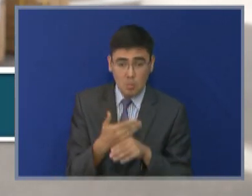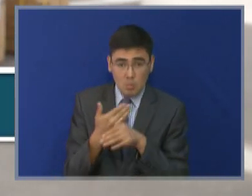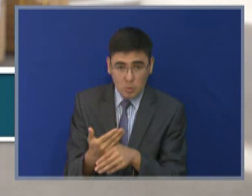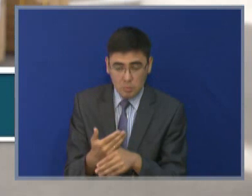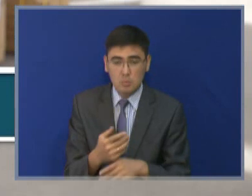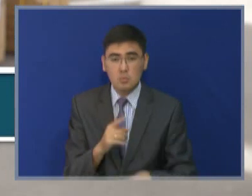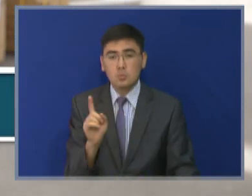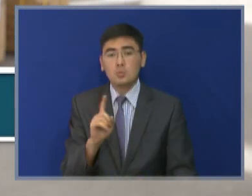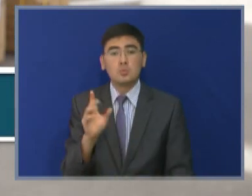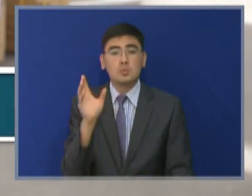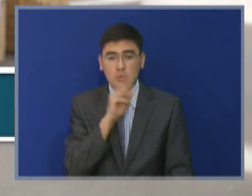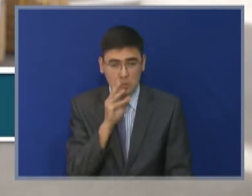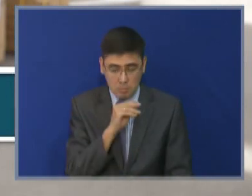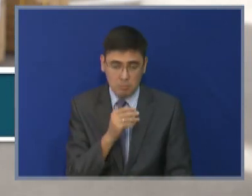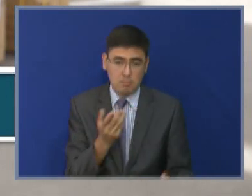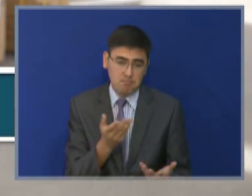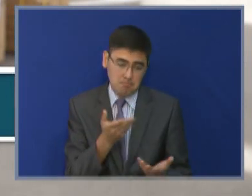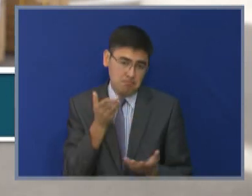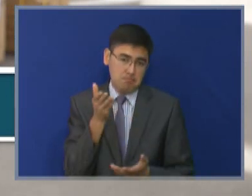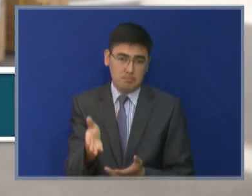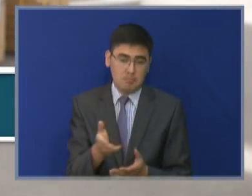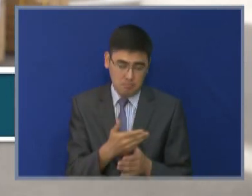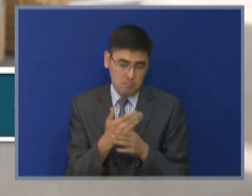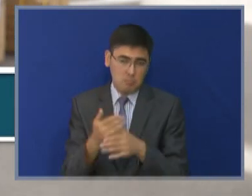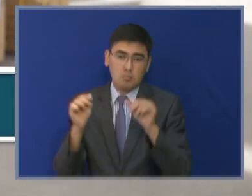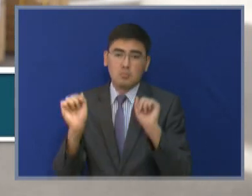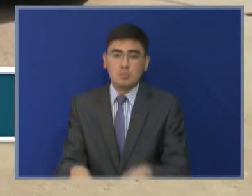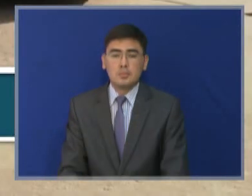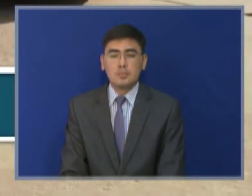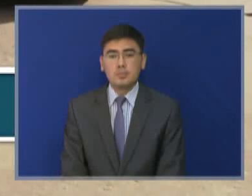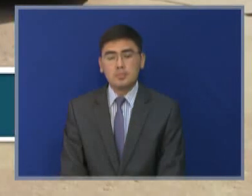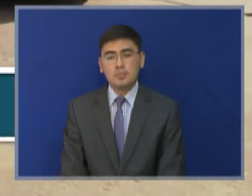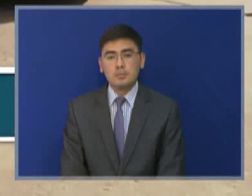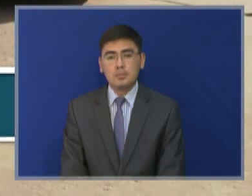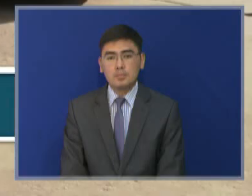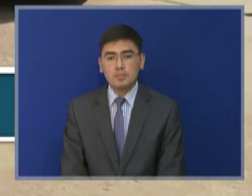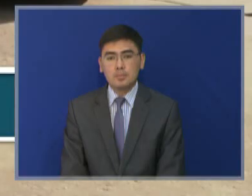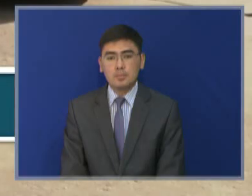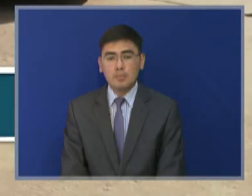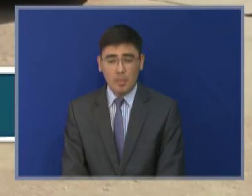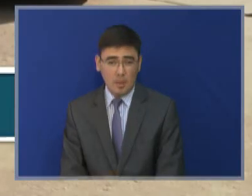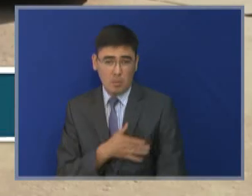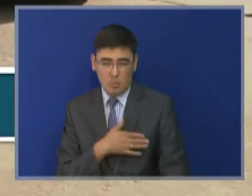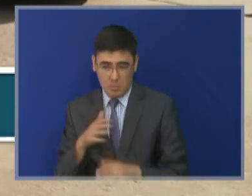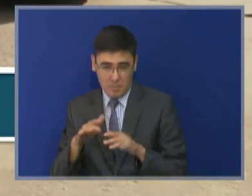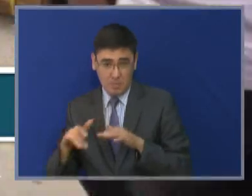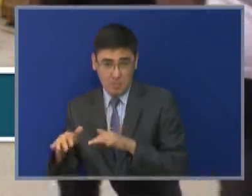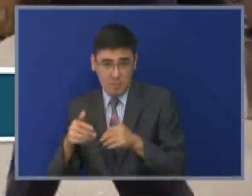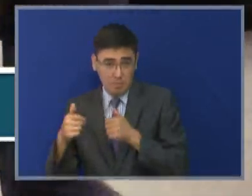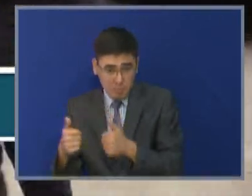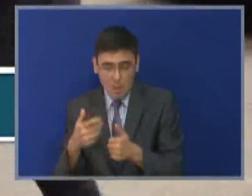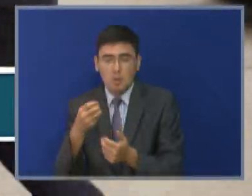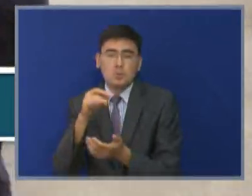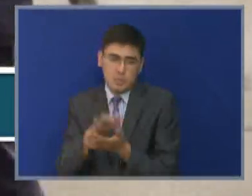қолынан қандай көмек келетін болса, сол жағынан көмектесе де болады иншалла. Игілікті шара алдағы уақытта да жалғасын табады дейді